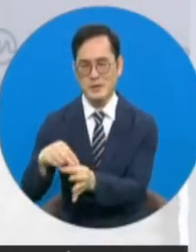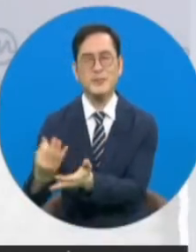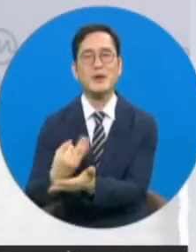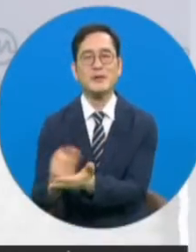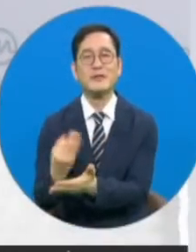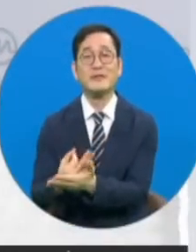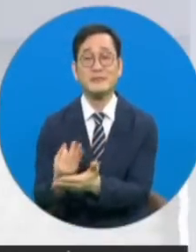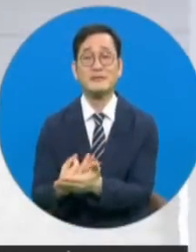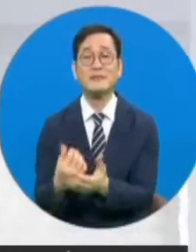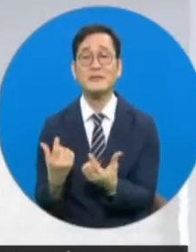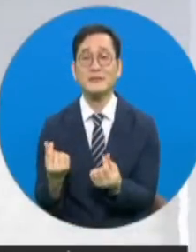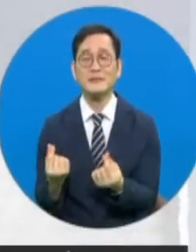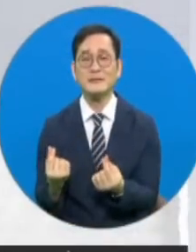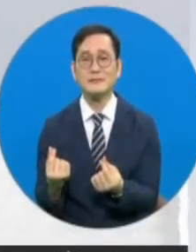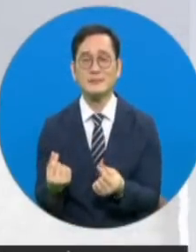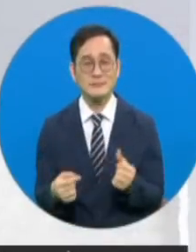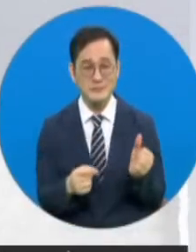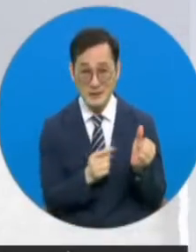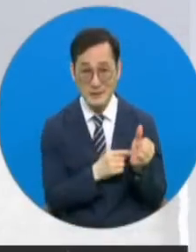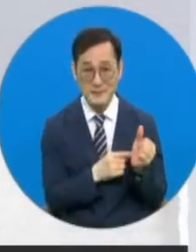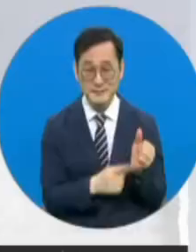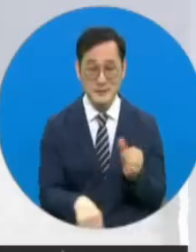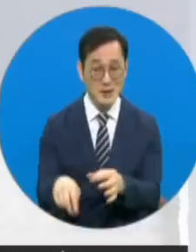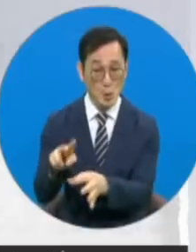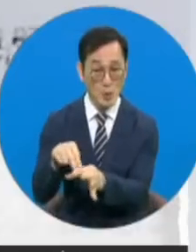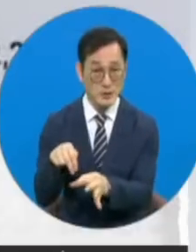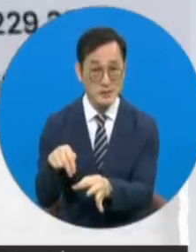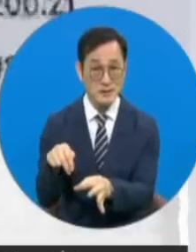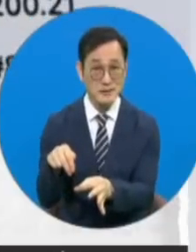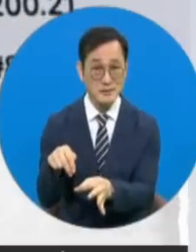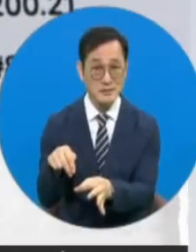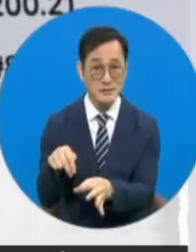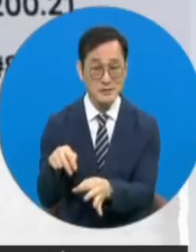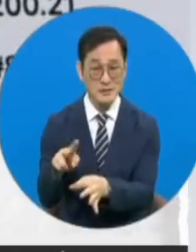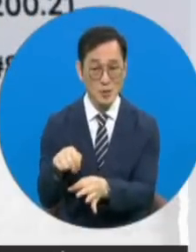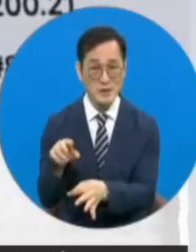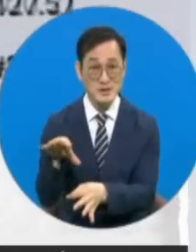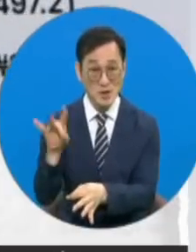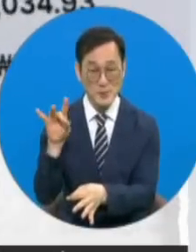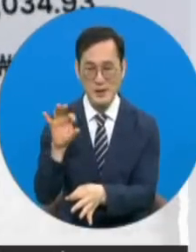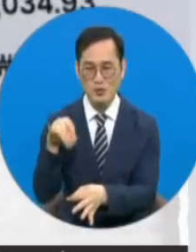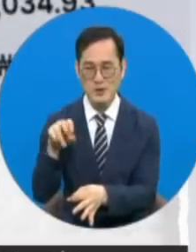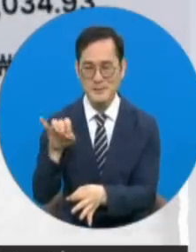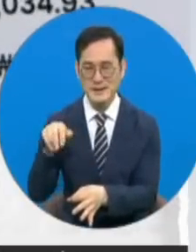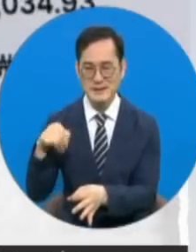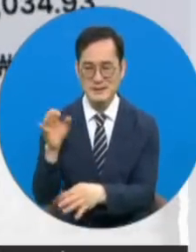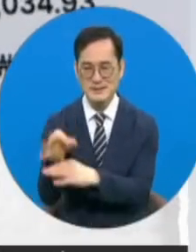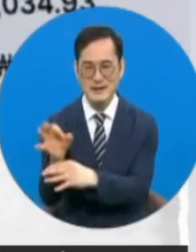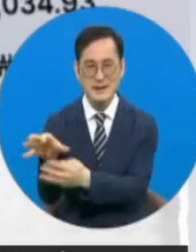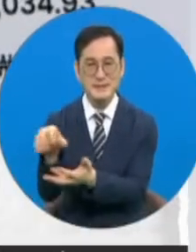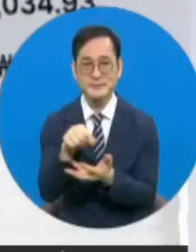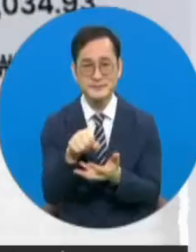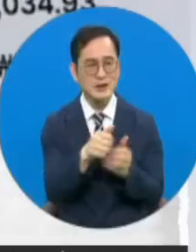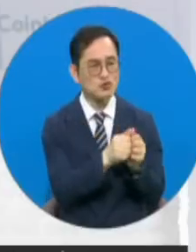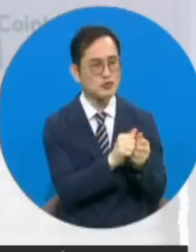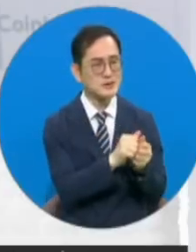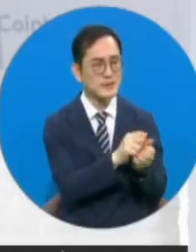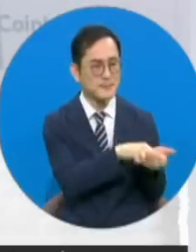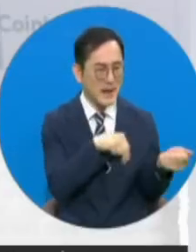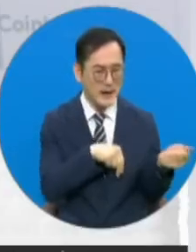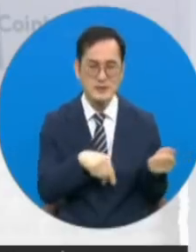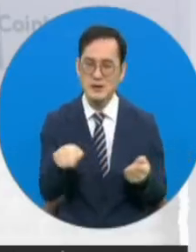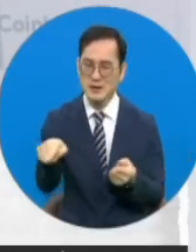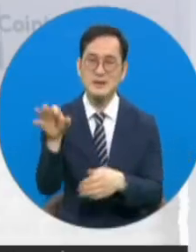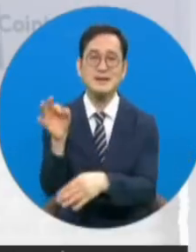김남국 의원에 대한 코인은 위미스에서 시작이 되는 거예요 처음에 뭐 본인이 주식을 바로 쓰는